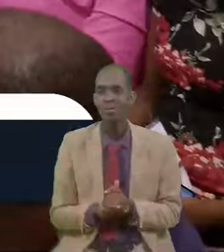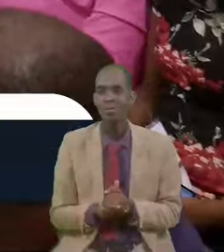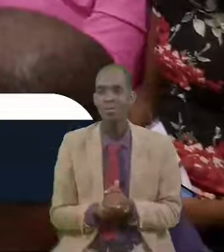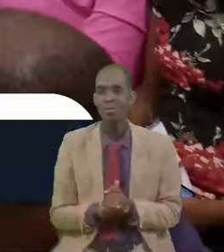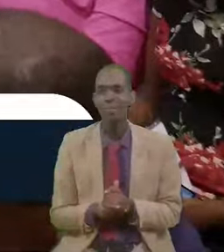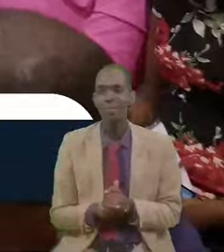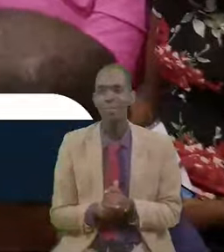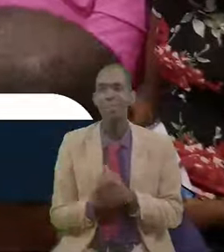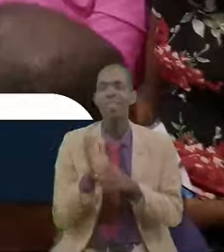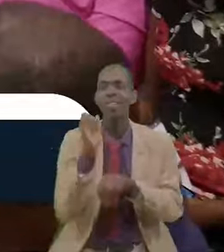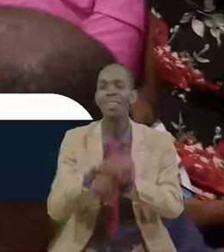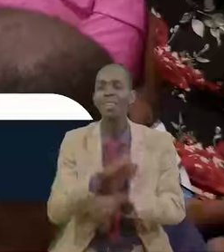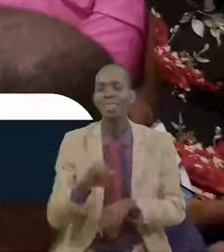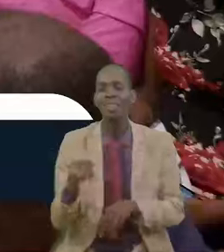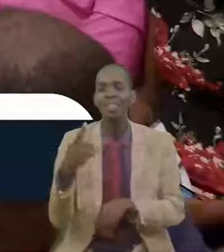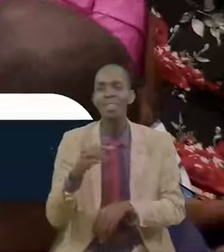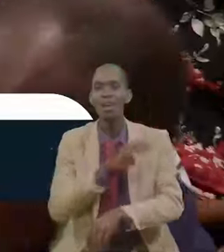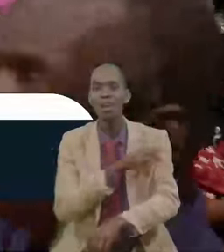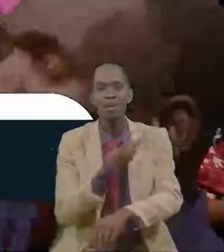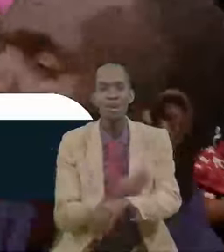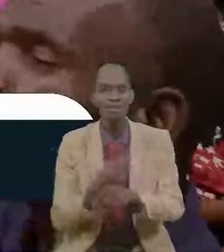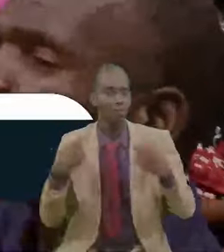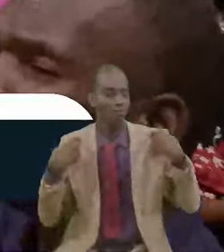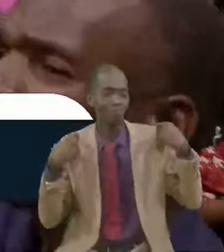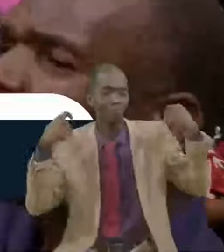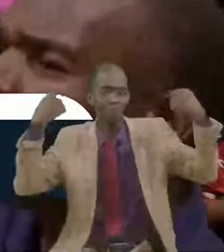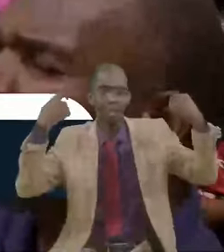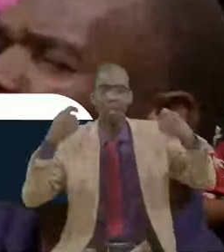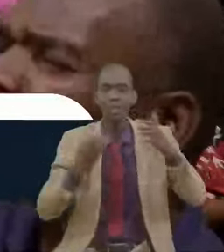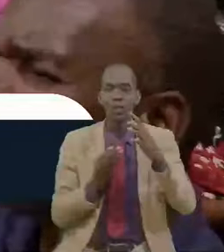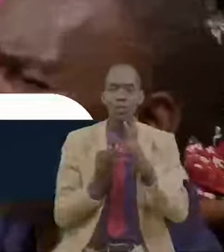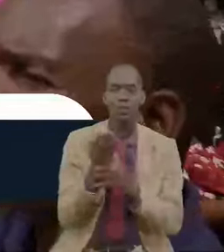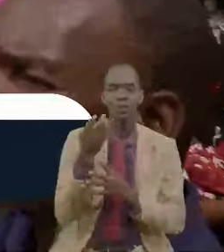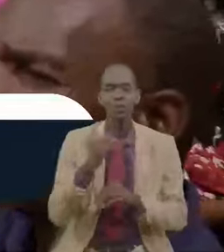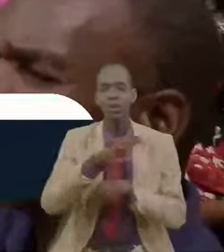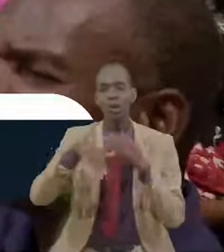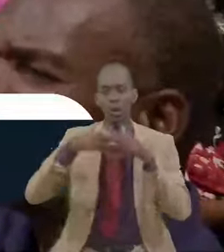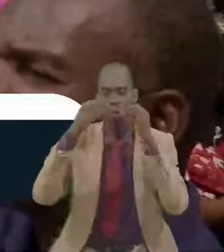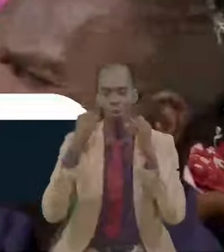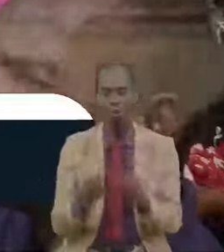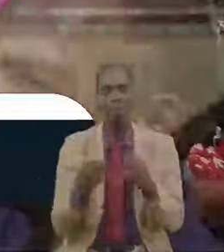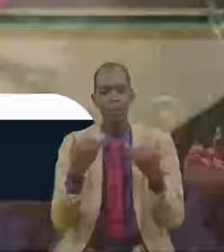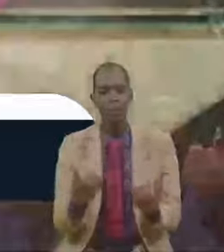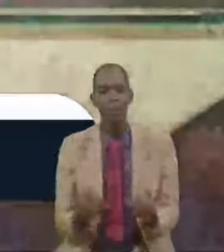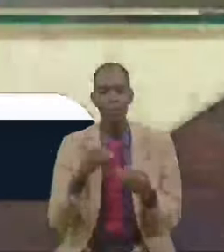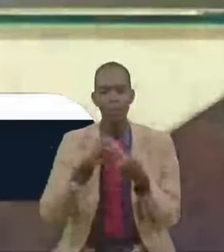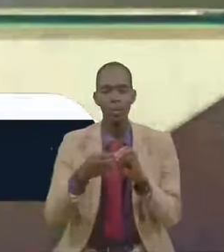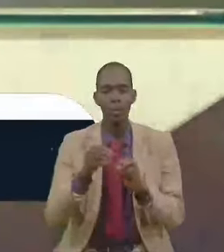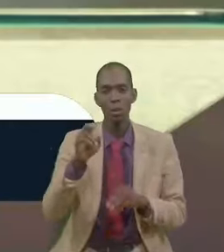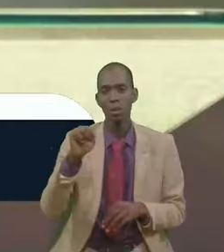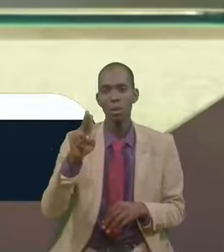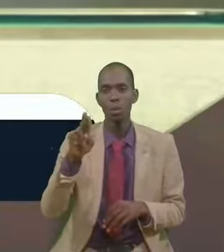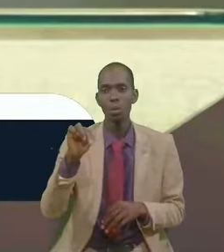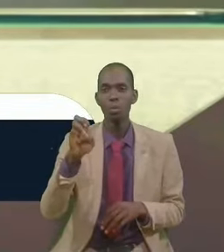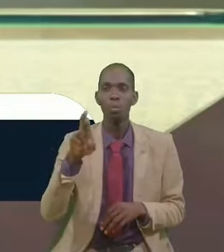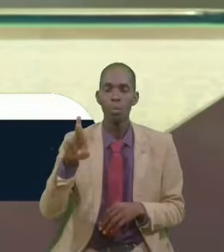Vaincre de puissants géants par le Tout-Puissant. Nous allons au Nombre chapitre